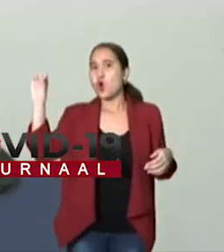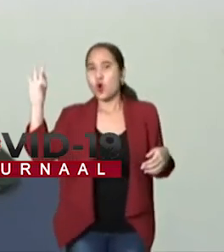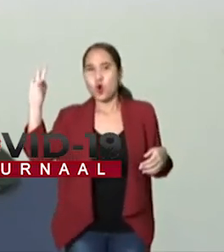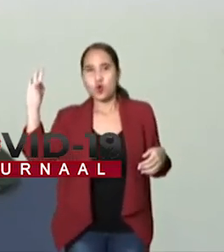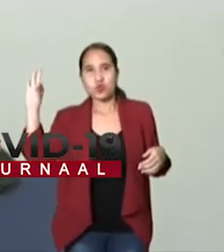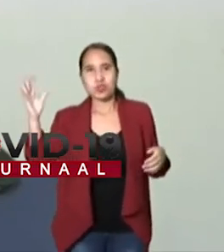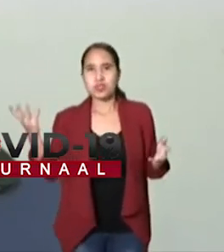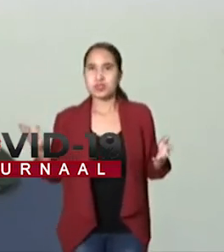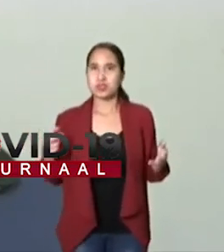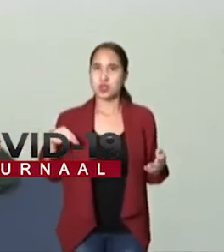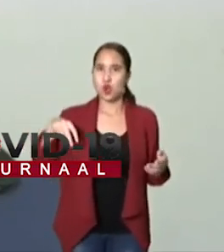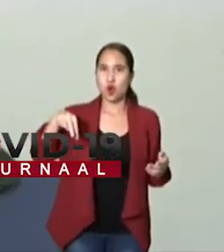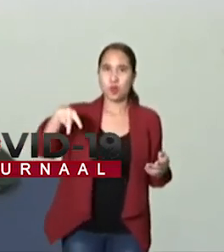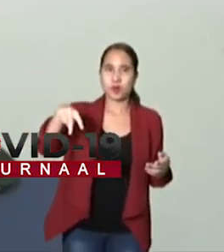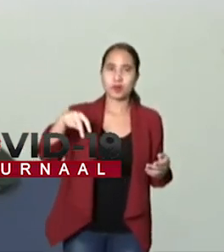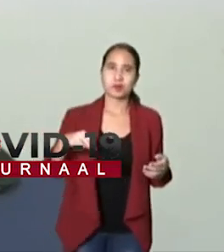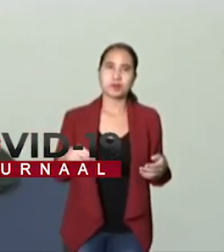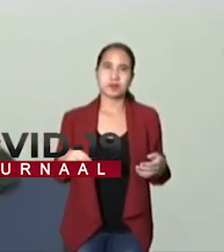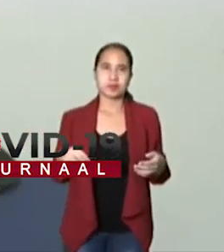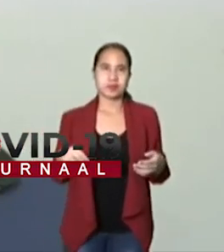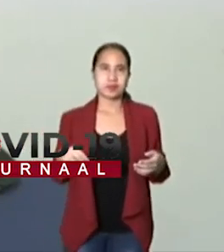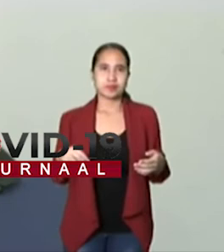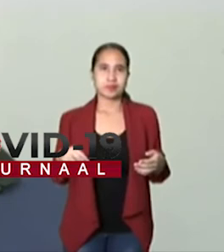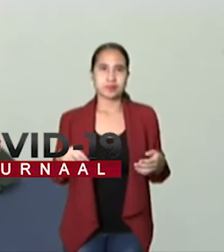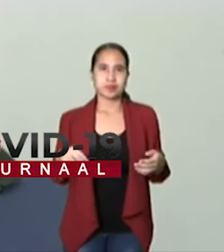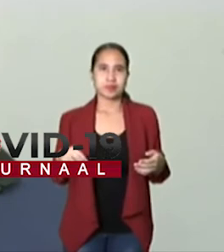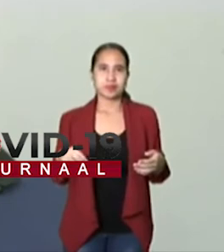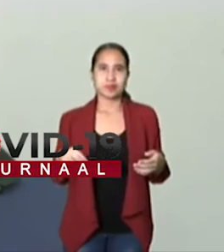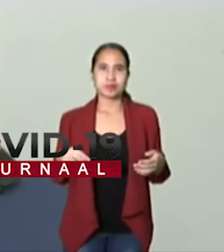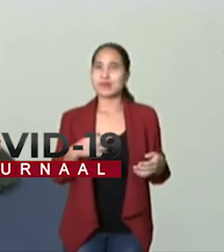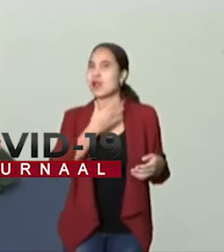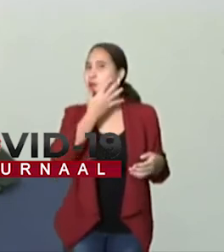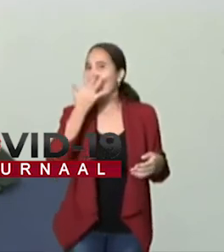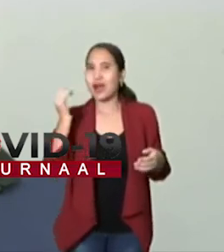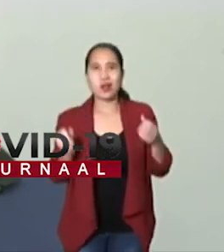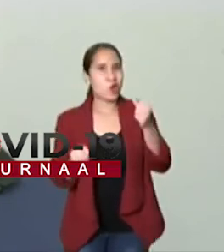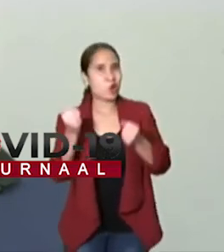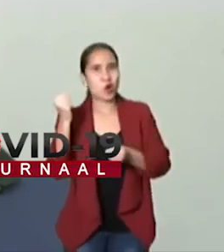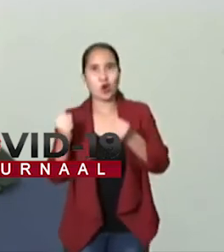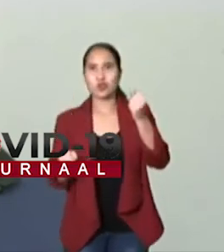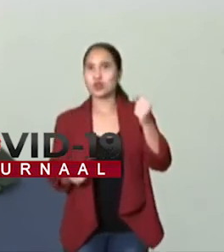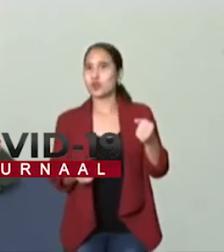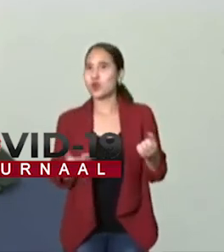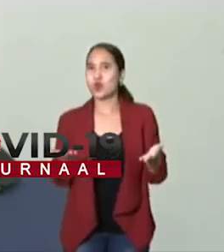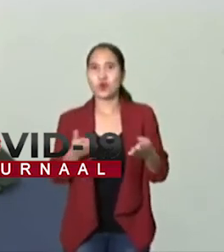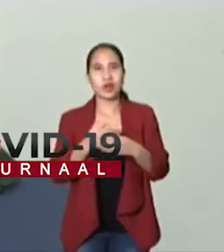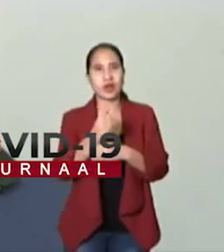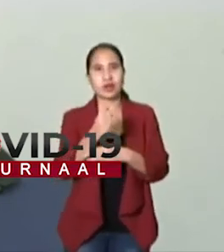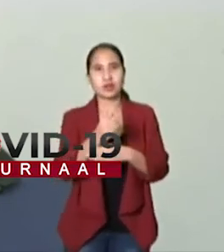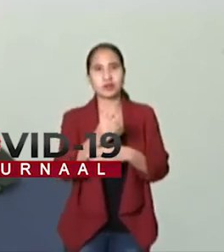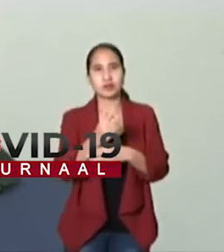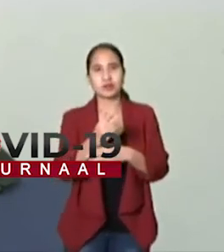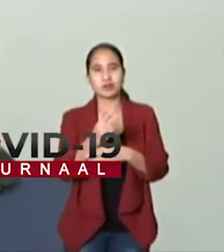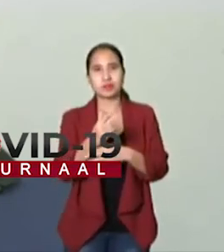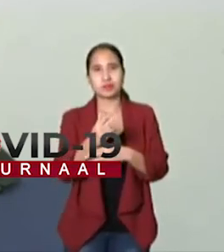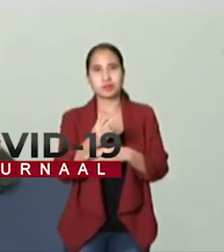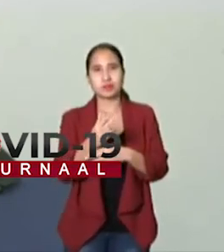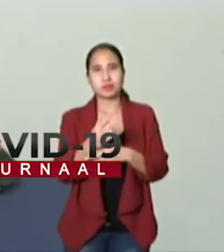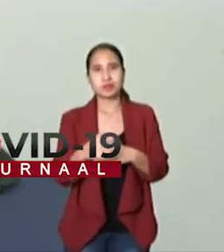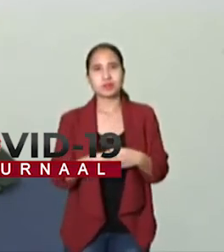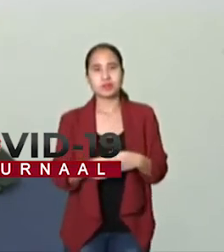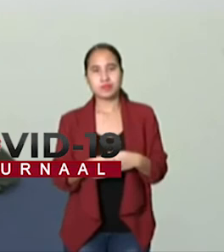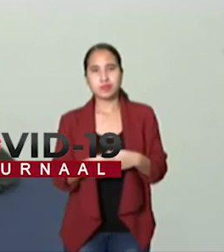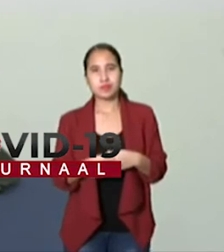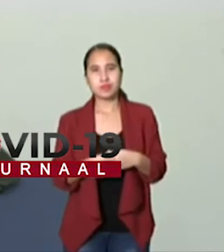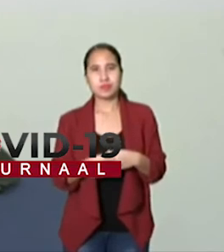bijna te voet, maar in ieder geval met een simpele pick-up te crossen is. Het zijn veel mensen uit Brazilië waar Omicron al